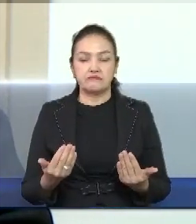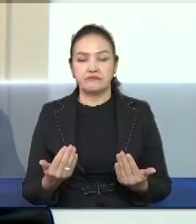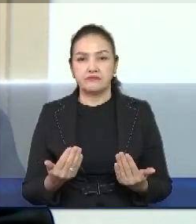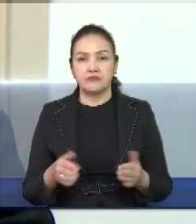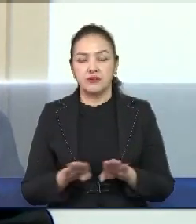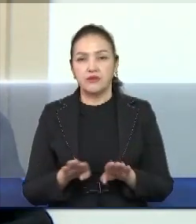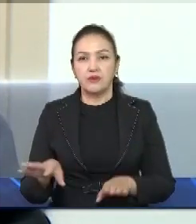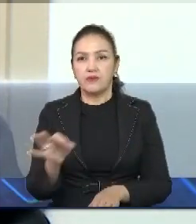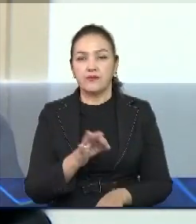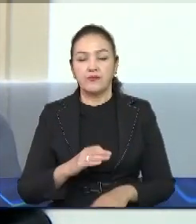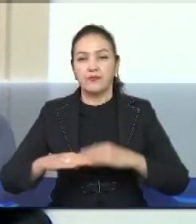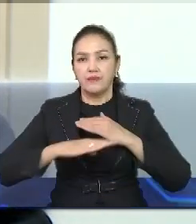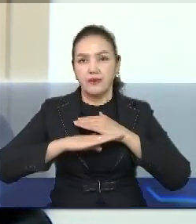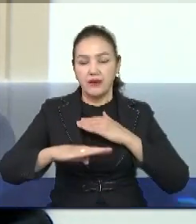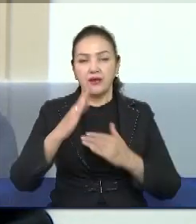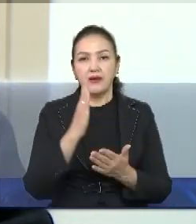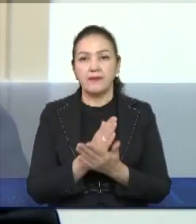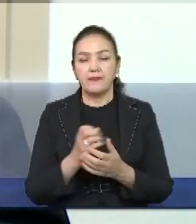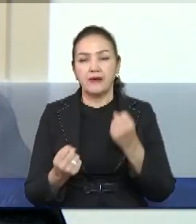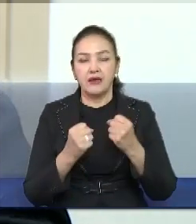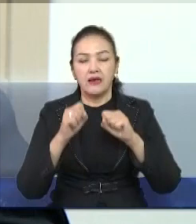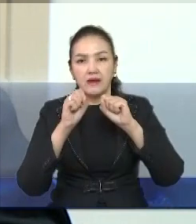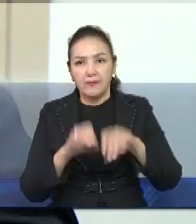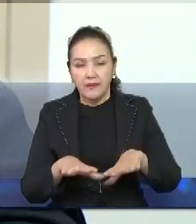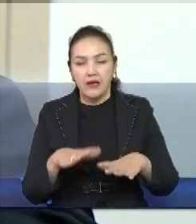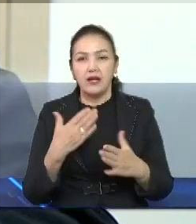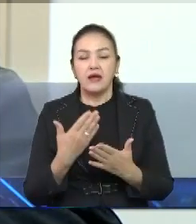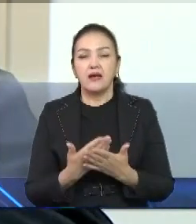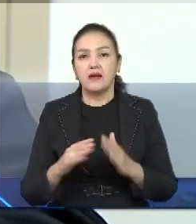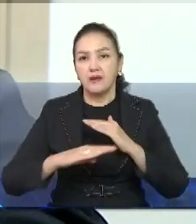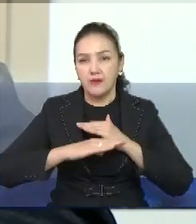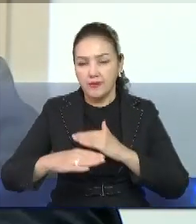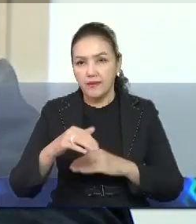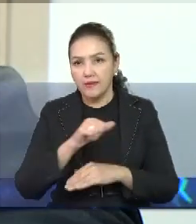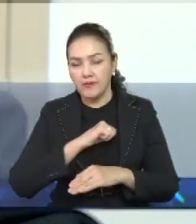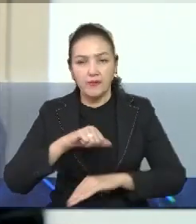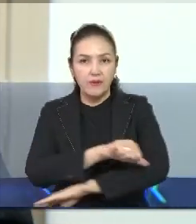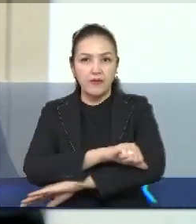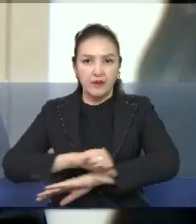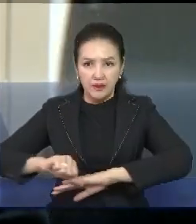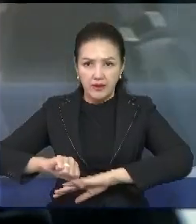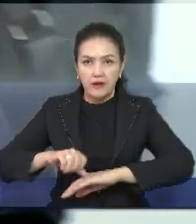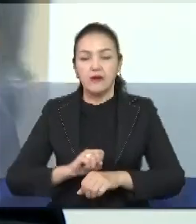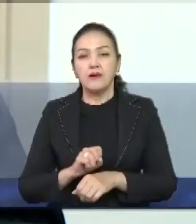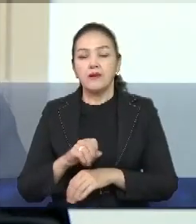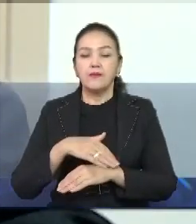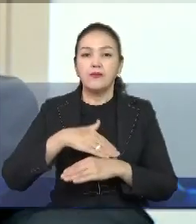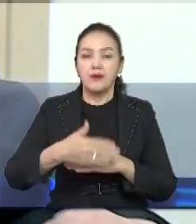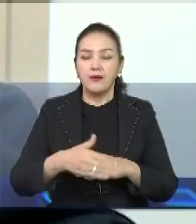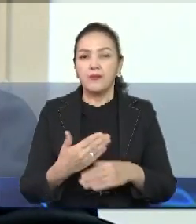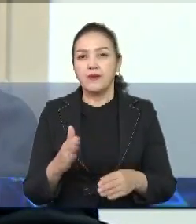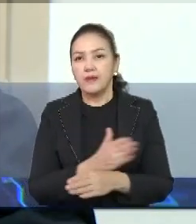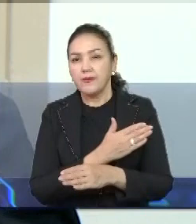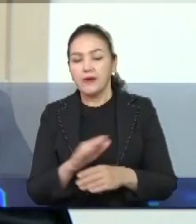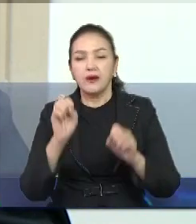сол аудандарда полигондар бар, қатты тұрмыстық қалдықтар. Сол полигонның өзінің шекарасынан шығып кеткен жерлері, яғни ол бөлігі